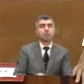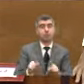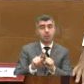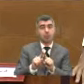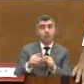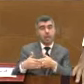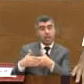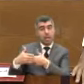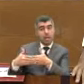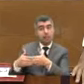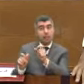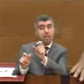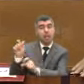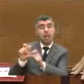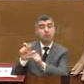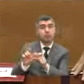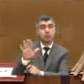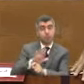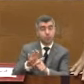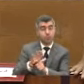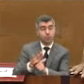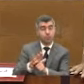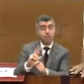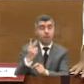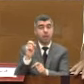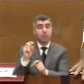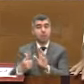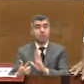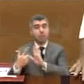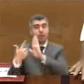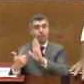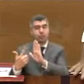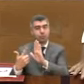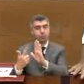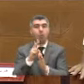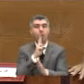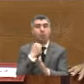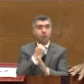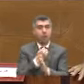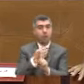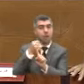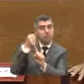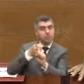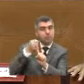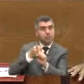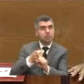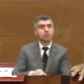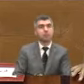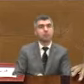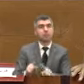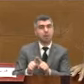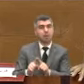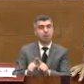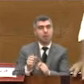من الشعب. منذ 2017 الحكومة تشتغل على المهن